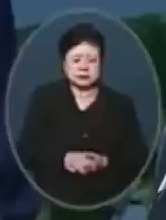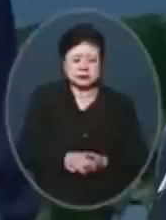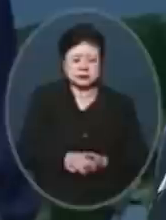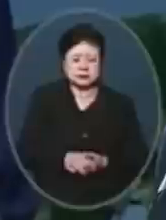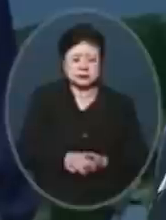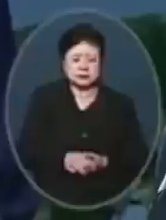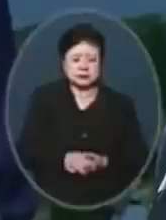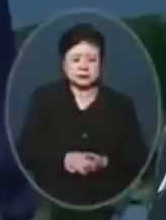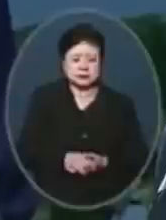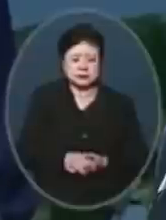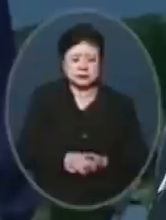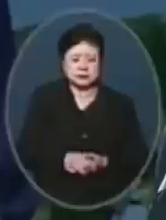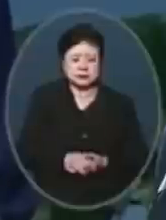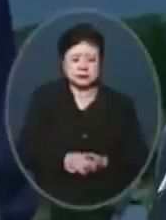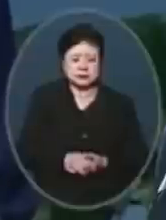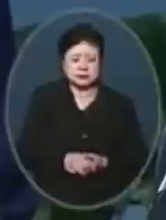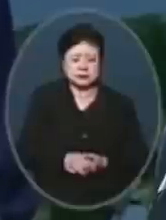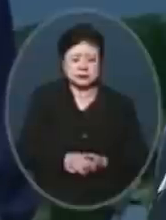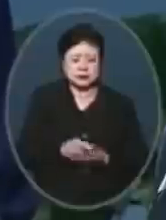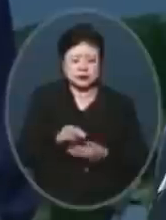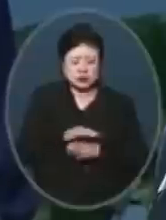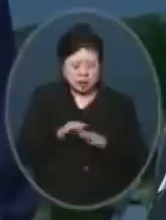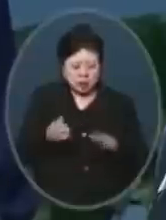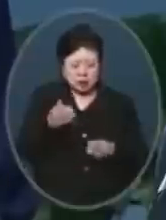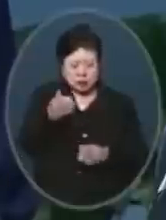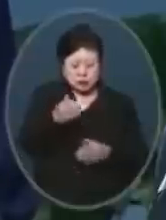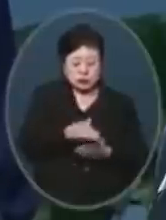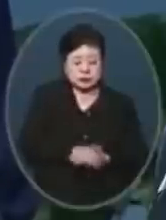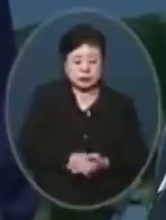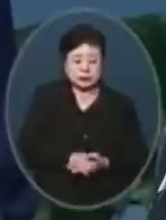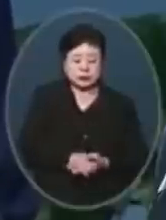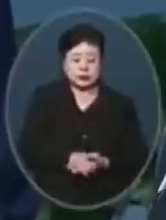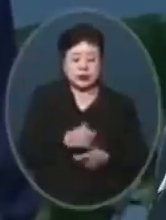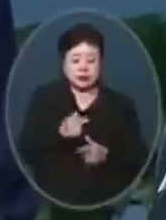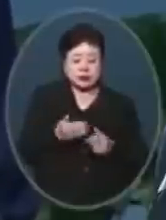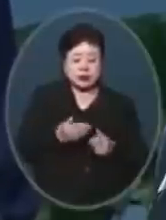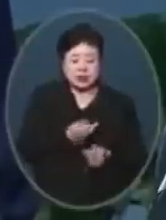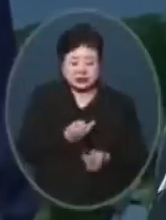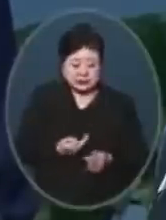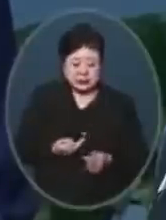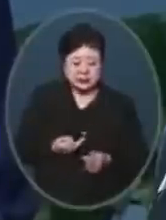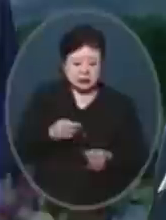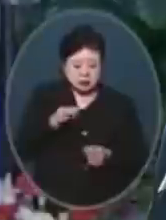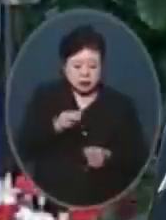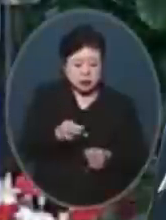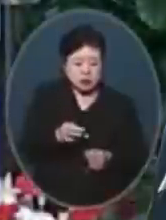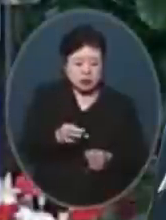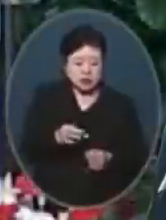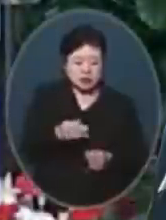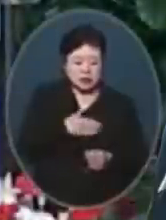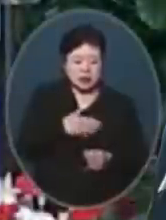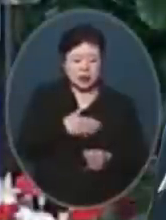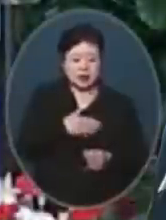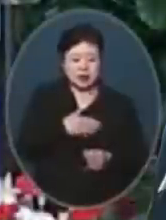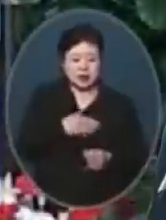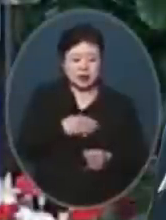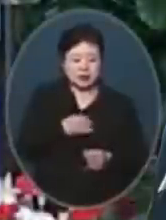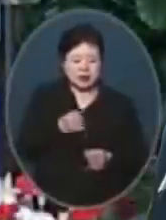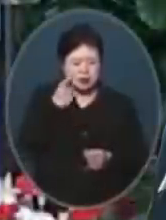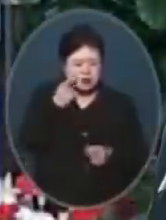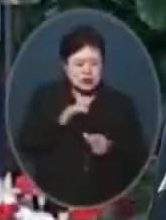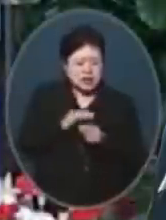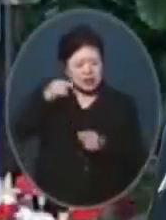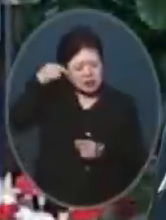없는 그들에게 문제를 해결해 보여주셨습니다. 예수께서 제자들을 불러 이르시되 내가 무리를 불쌍히